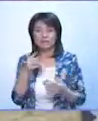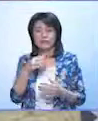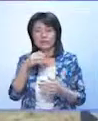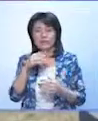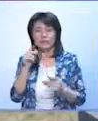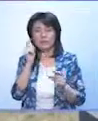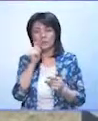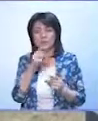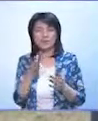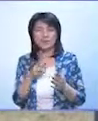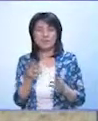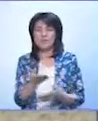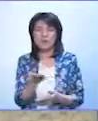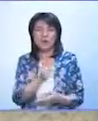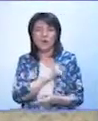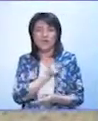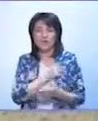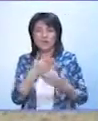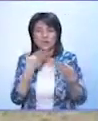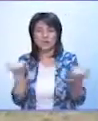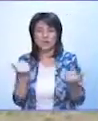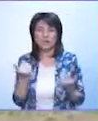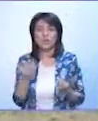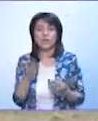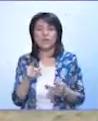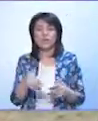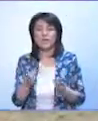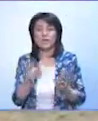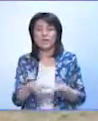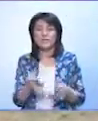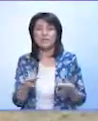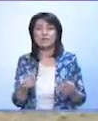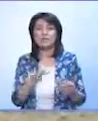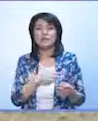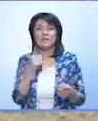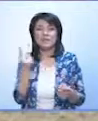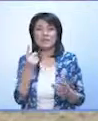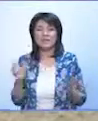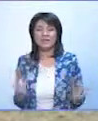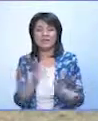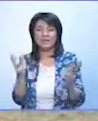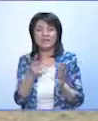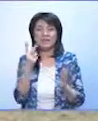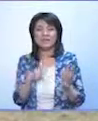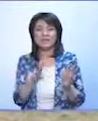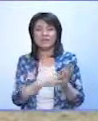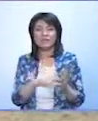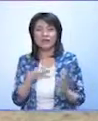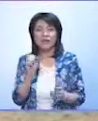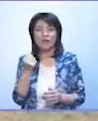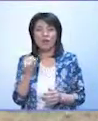колючей проволоки. Позади меня небольшое озерце. Это именно то место, где был произведен первый взрыв 29